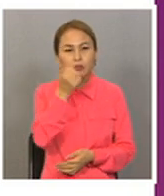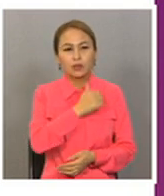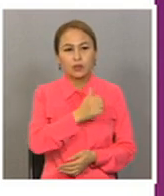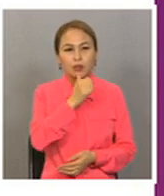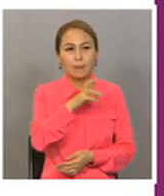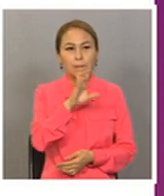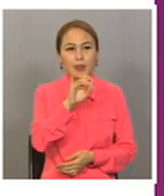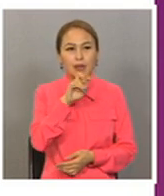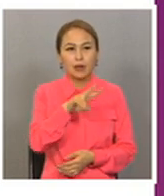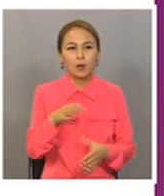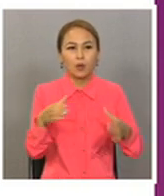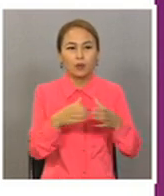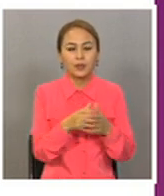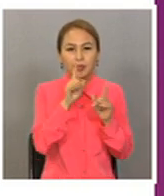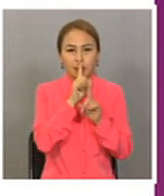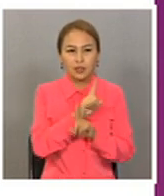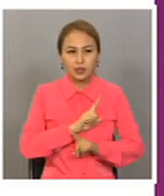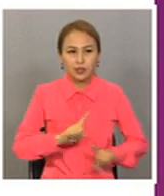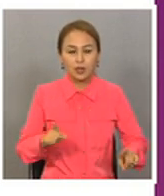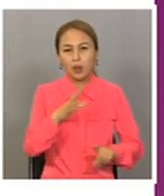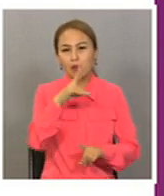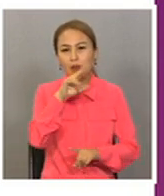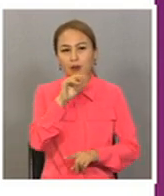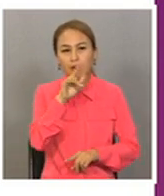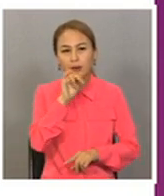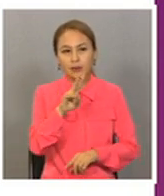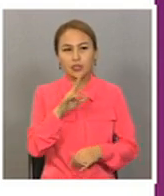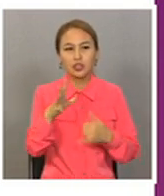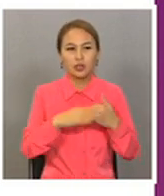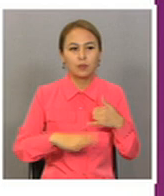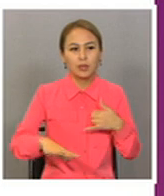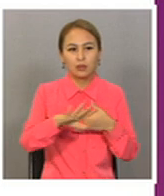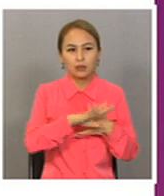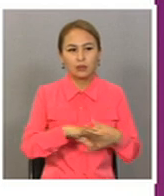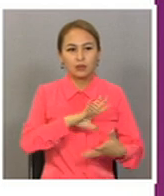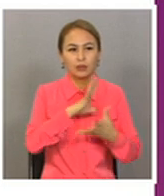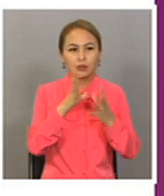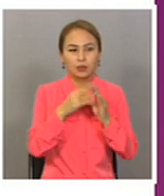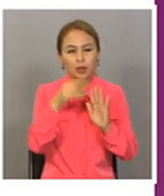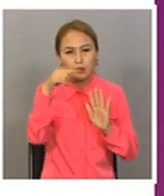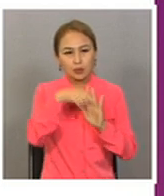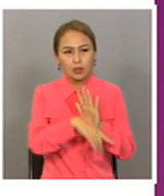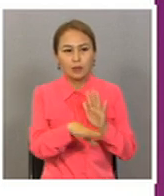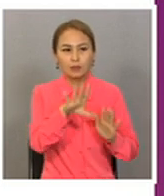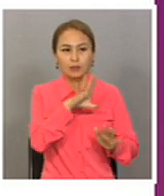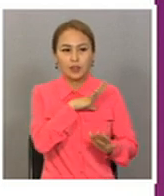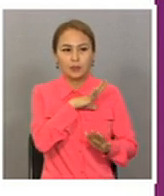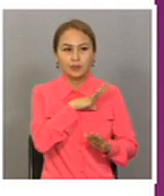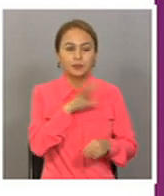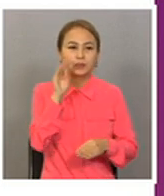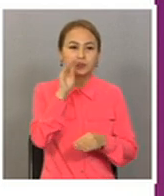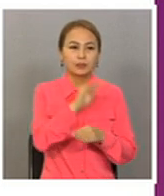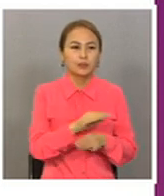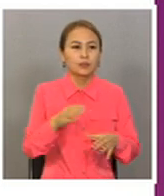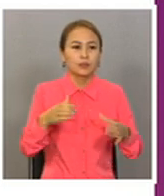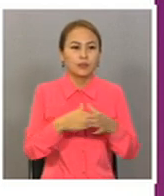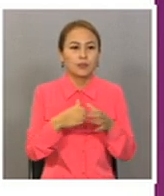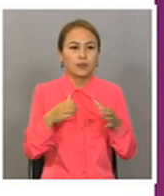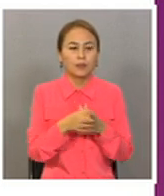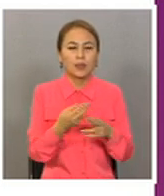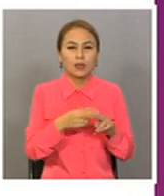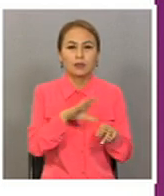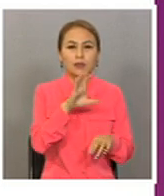берел қорымының ерекшелігі лақат жер бетінен барынша тереңдетіп қазылған екен. Мәйітті